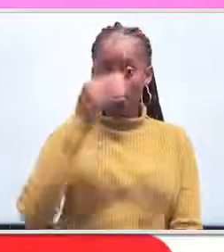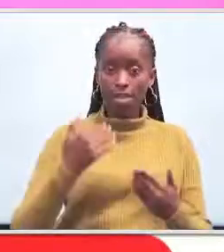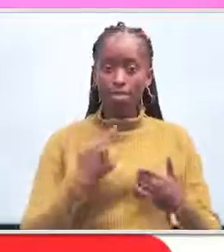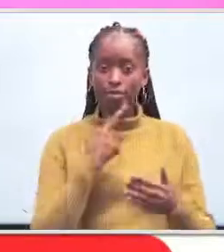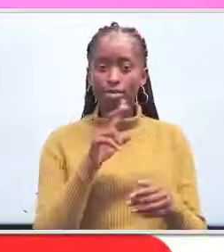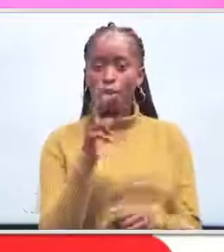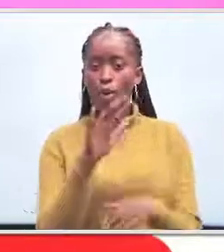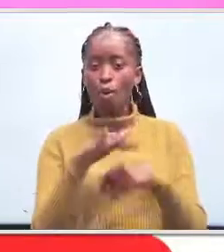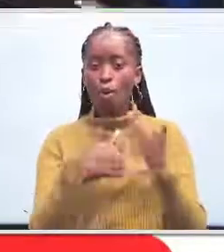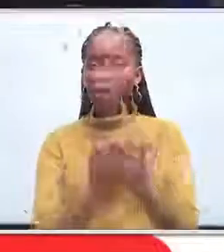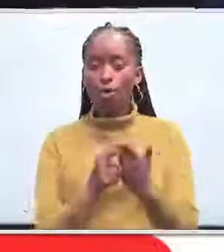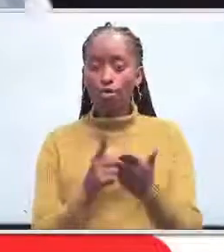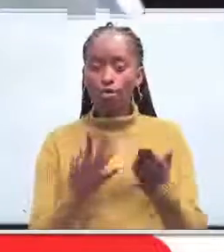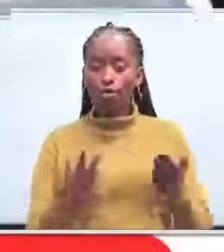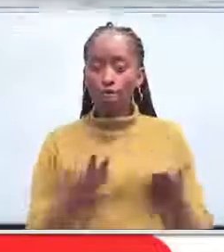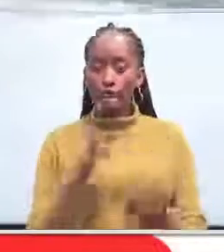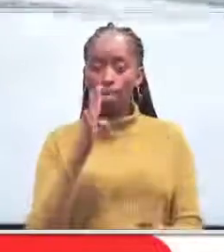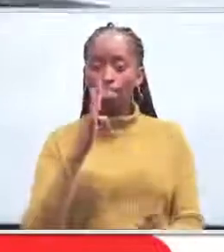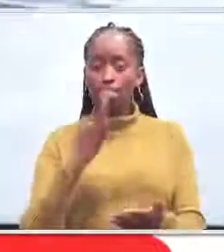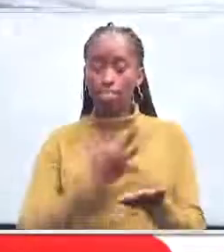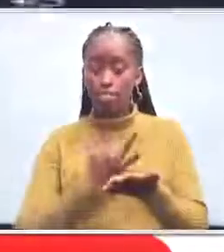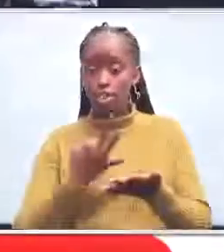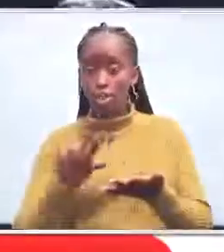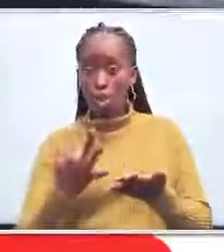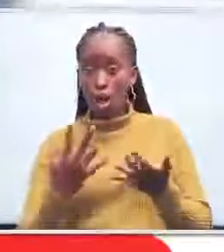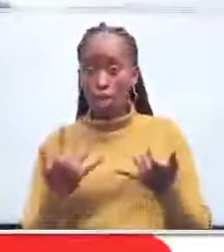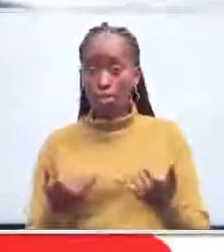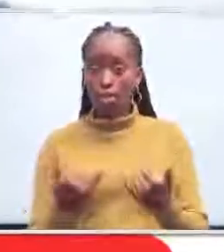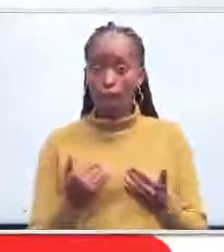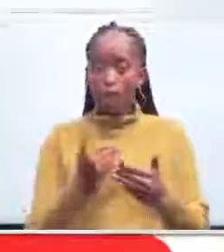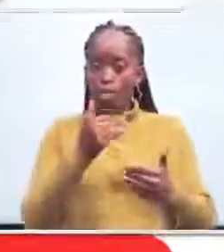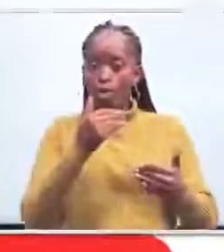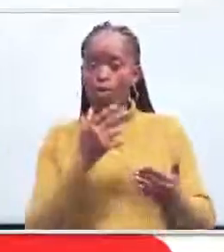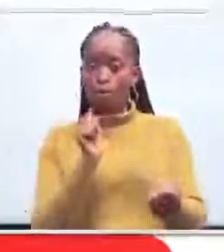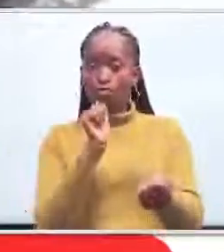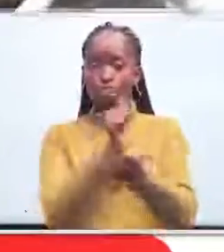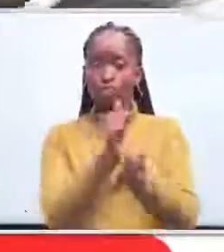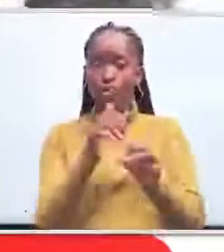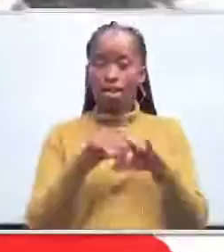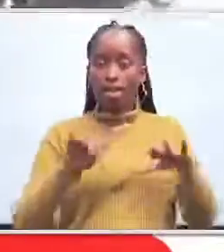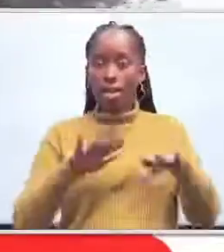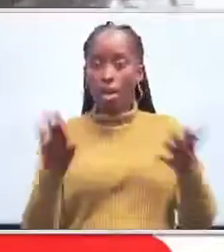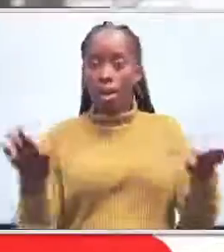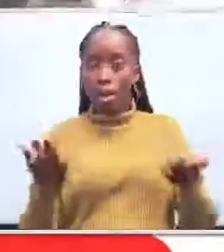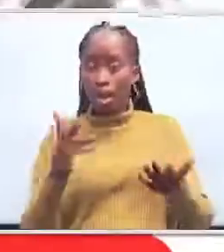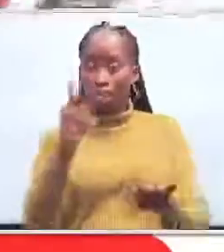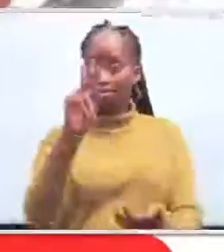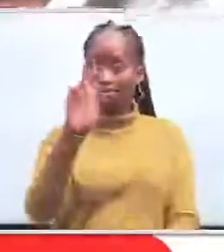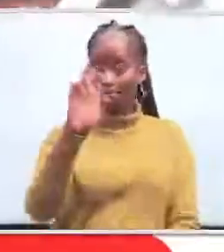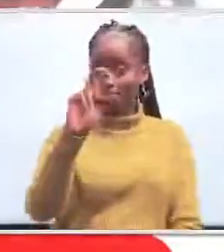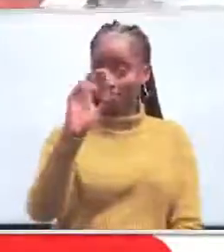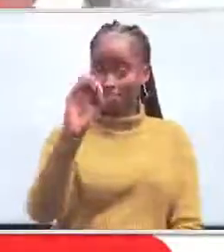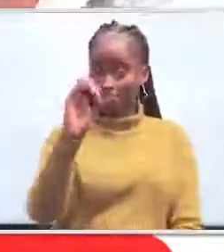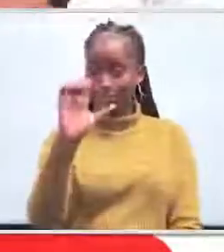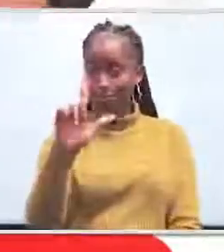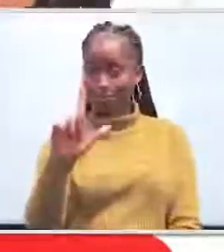mshukiwa huyo kwa takriban wiki tatu sasa kabla ya kumkamata akiwa mji wa Kenol Maragua.